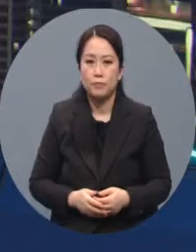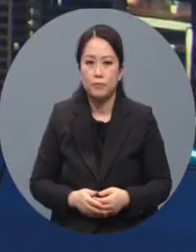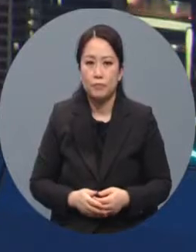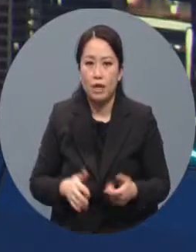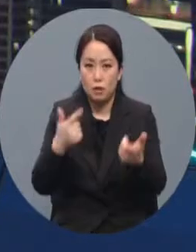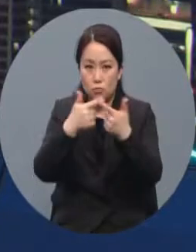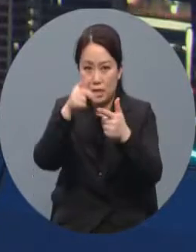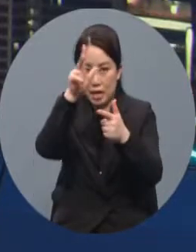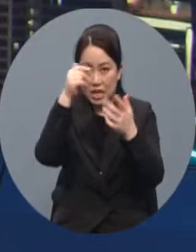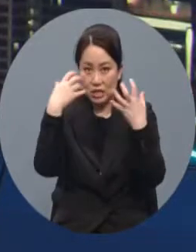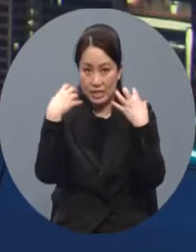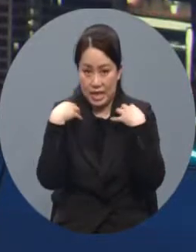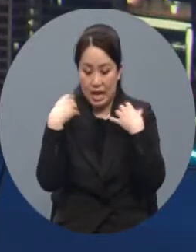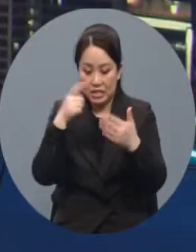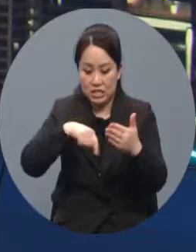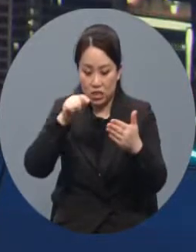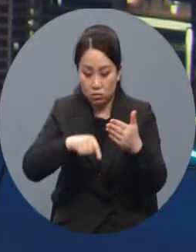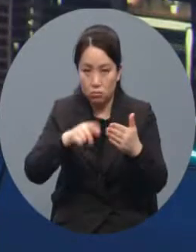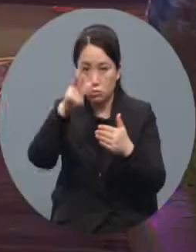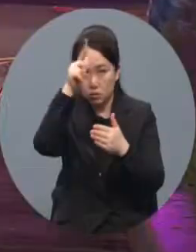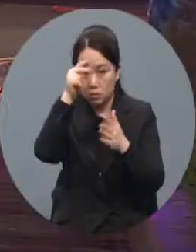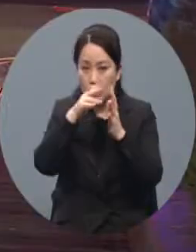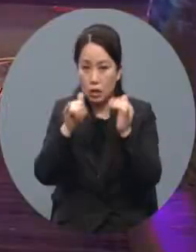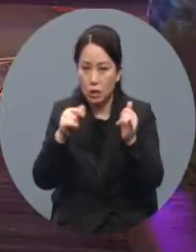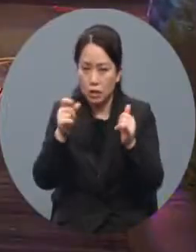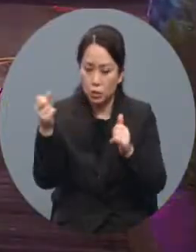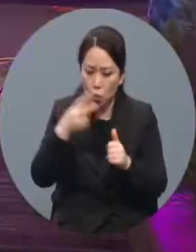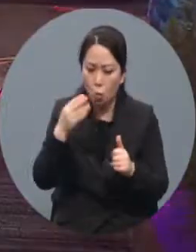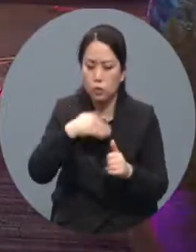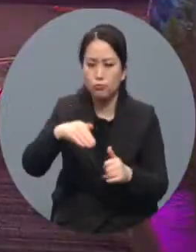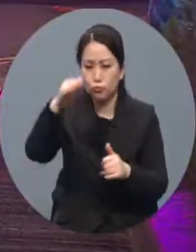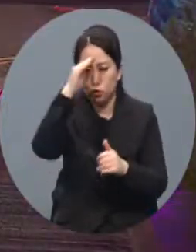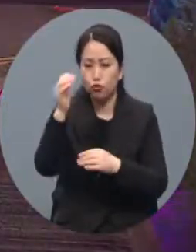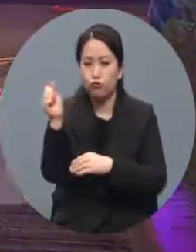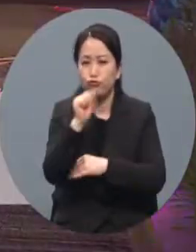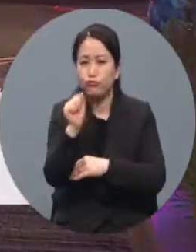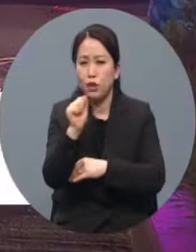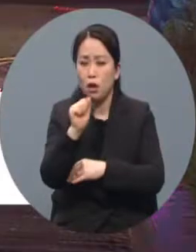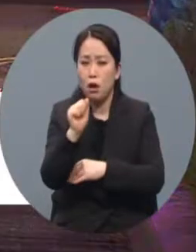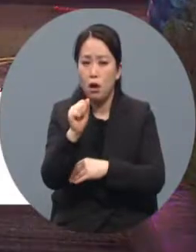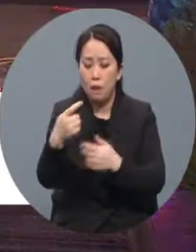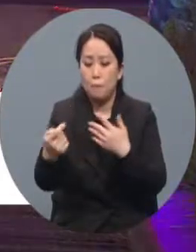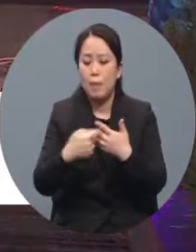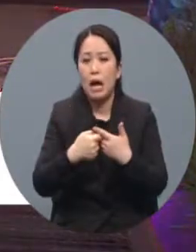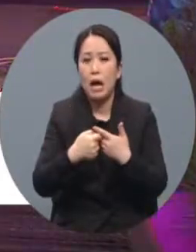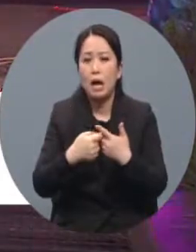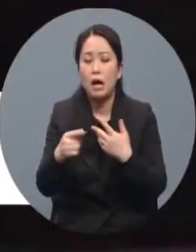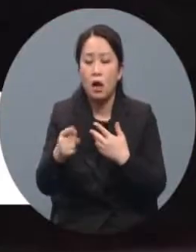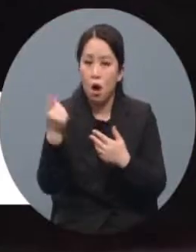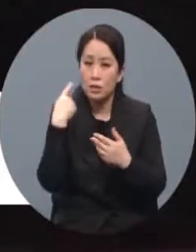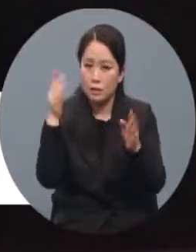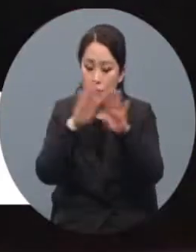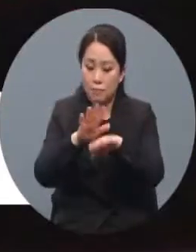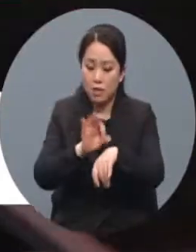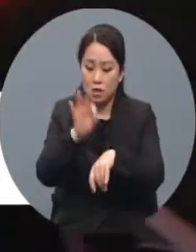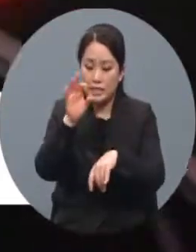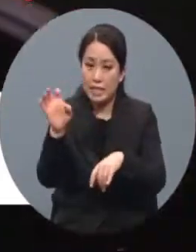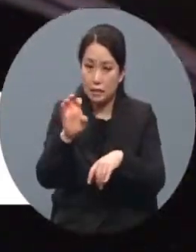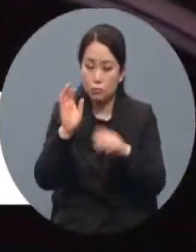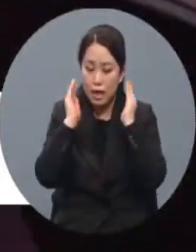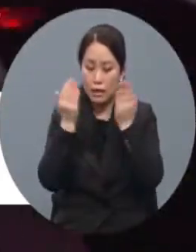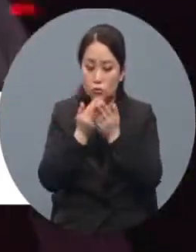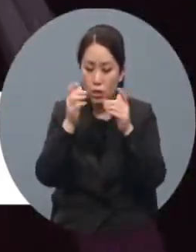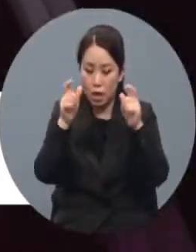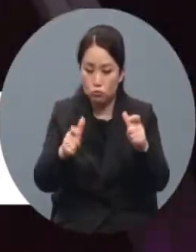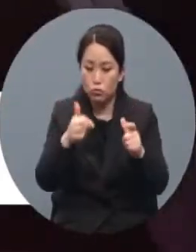부산 경찰청 소속 경찰관이 에 또다시 음주운전으로 적발됐습니다 어젯밤 10시 40분쯤 해운대구